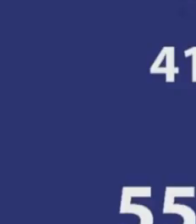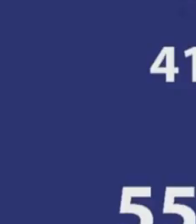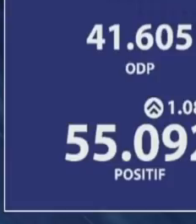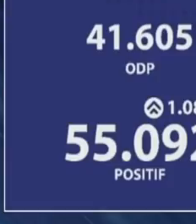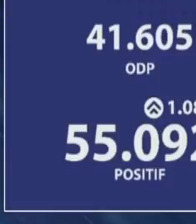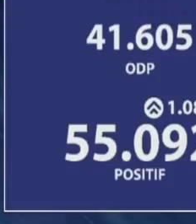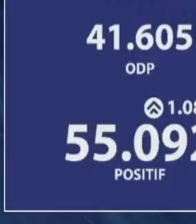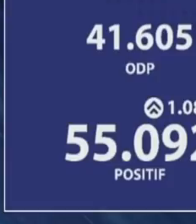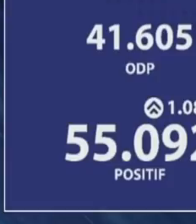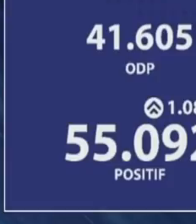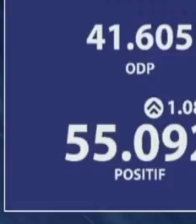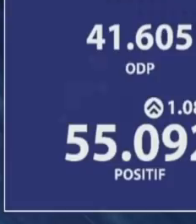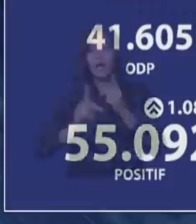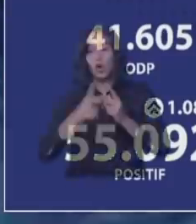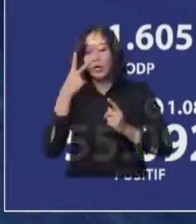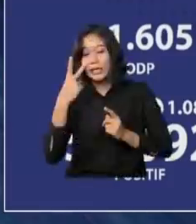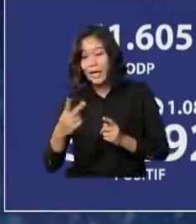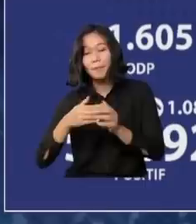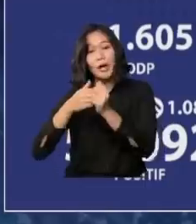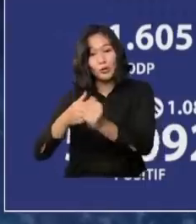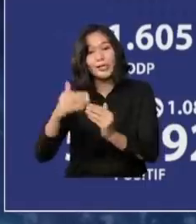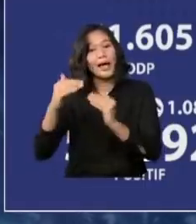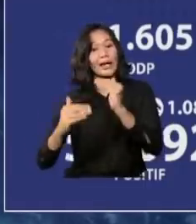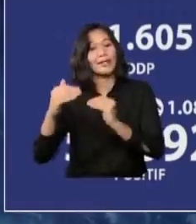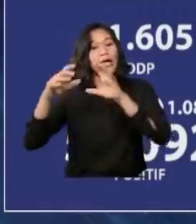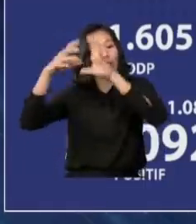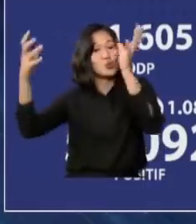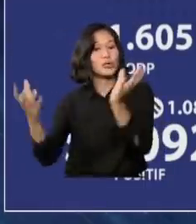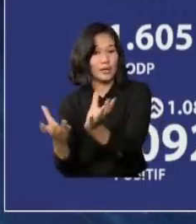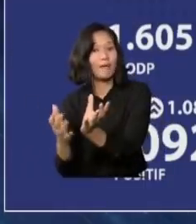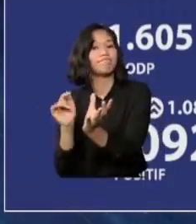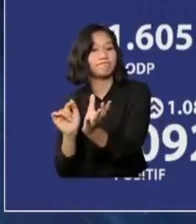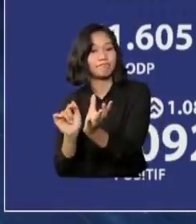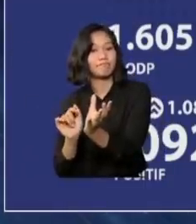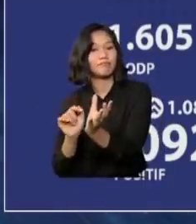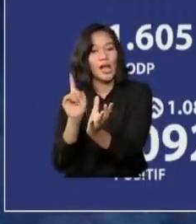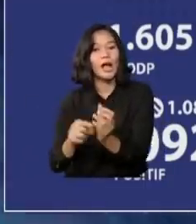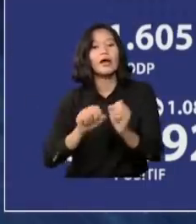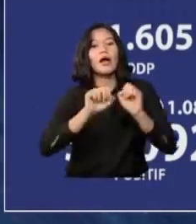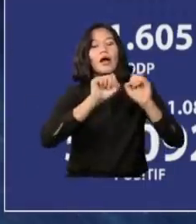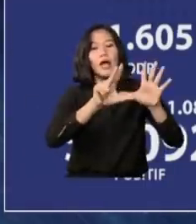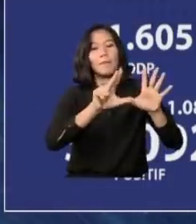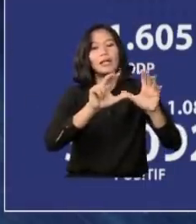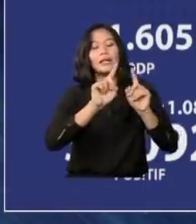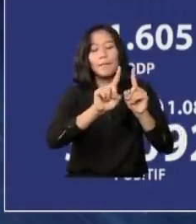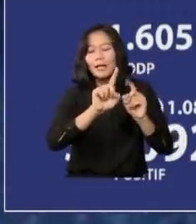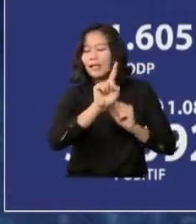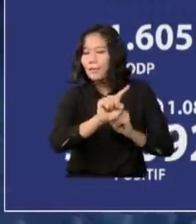41,48%. Namun kalau kita mengacu pada rata-rata dunia, maka ada 18